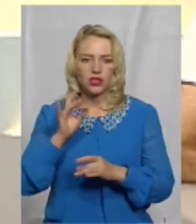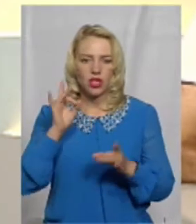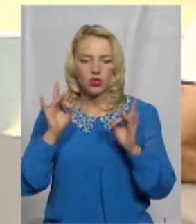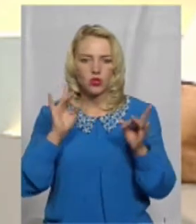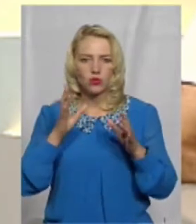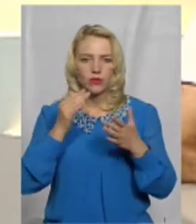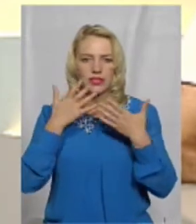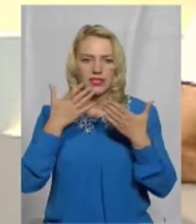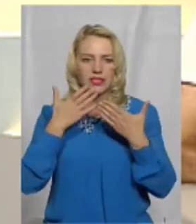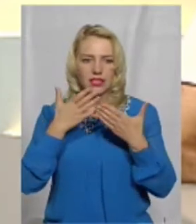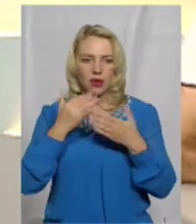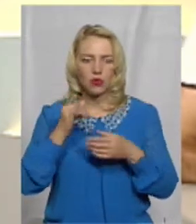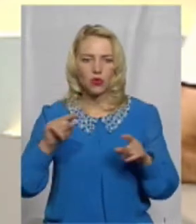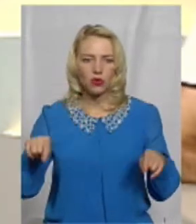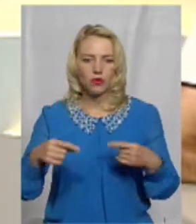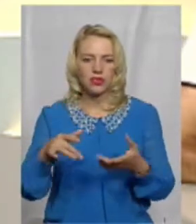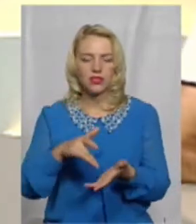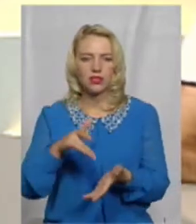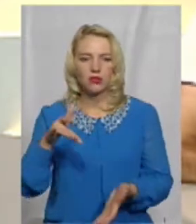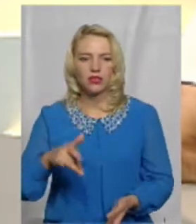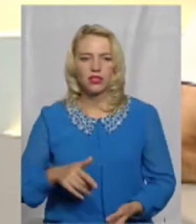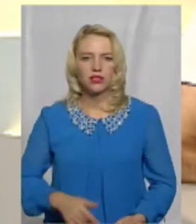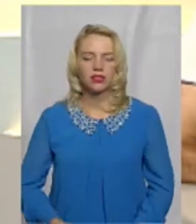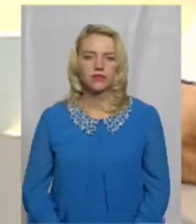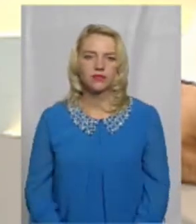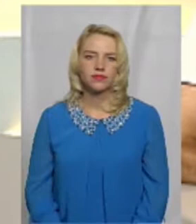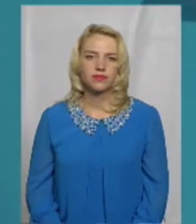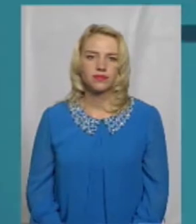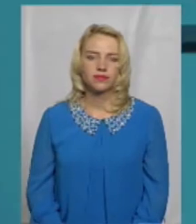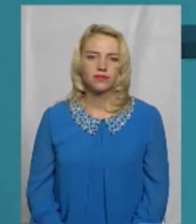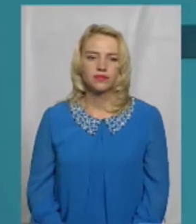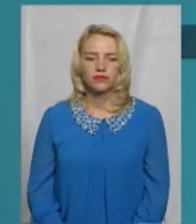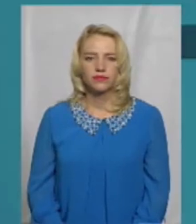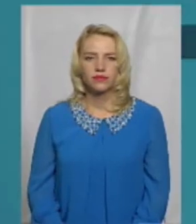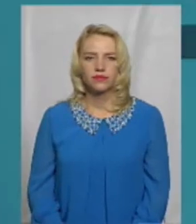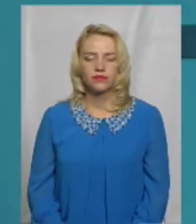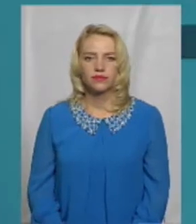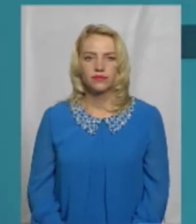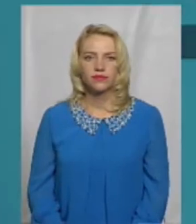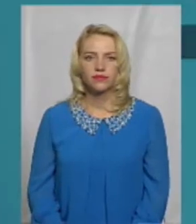та запах у реабілітаційному центрі. Дивимось.